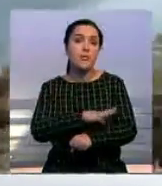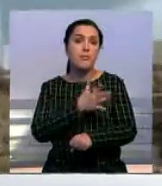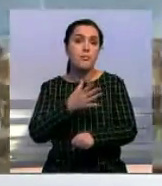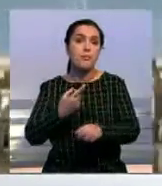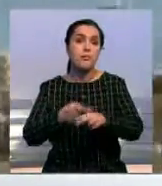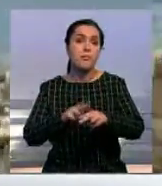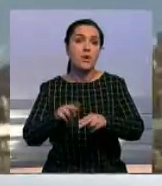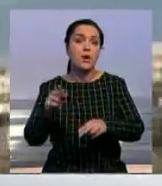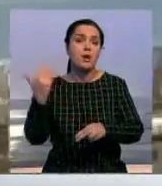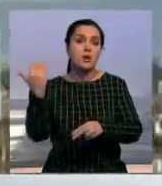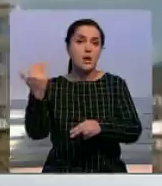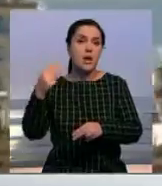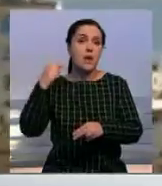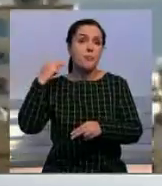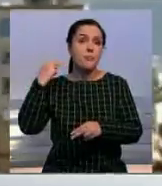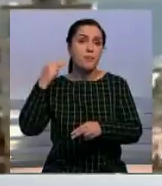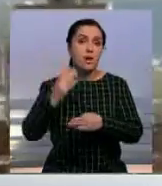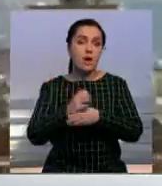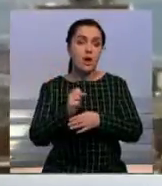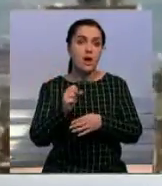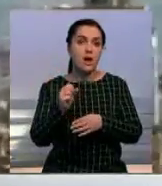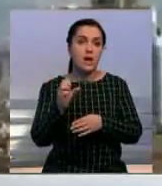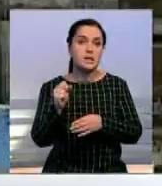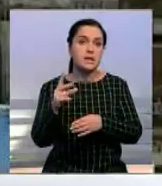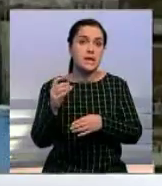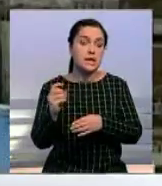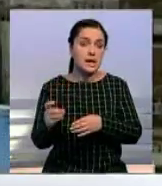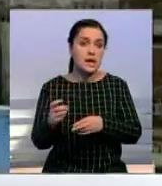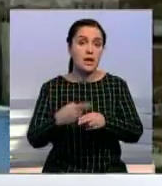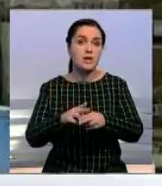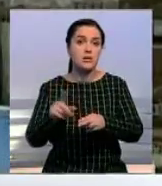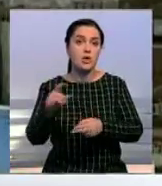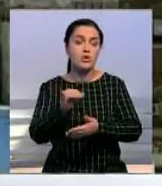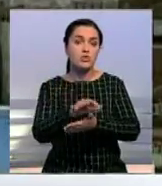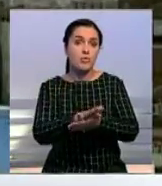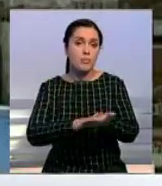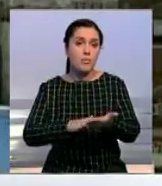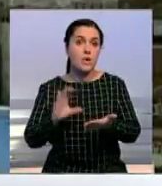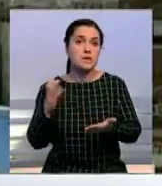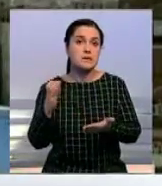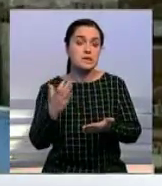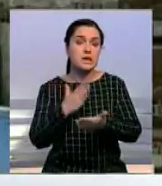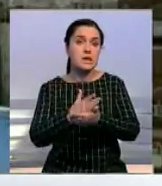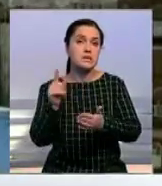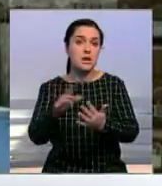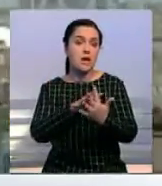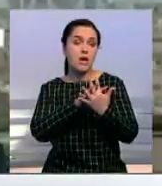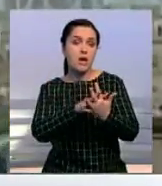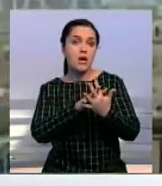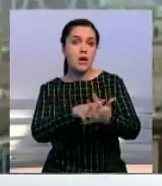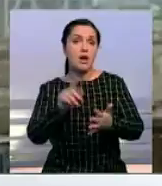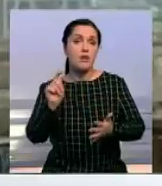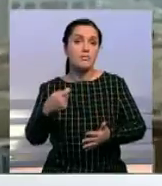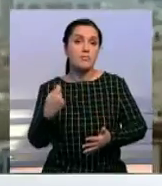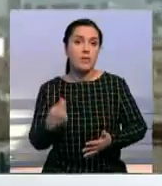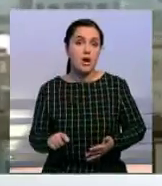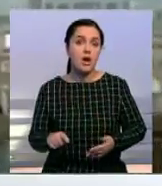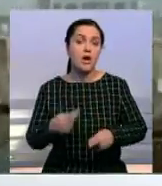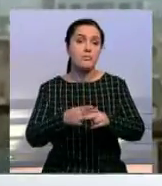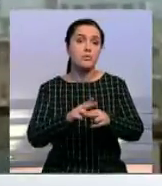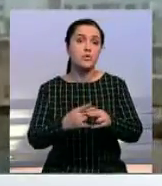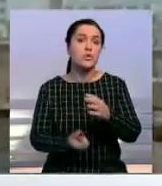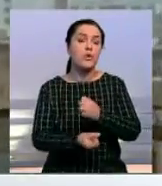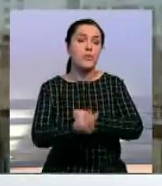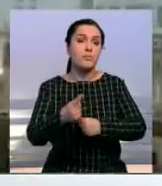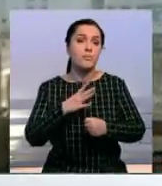союзниками, сторонниками экс-президента страны Али Абдаллы Салеха. Они продолжаются со среды. Конфликт бывших союзников